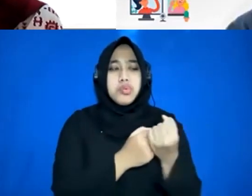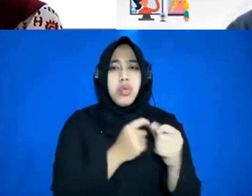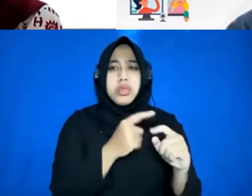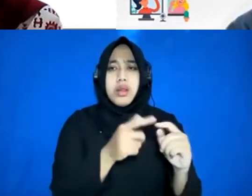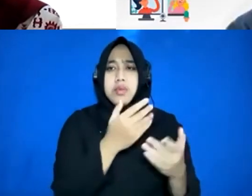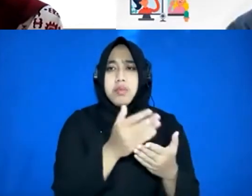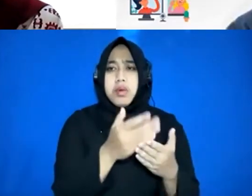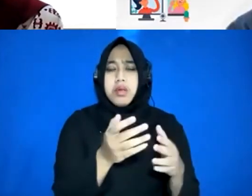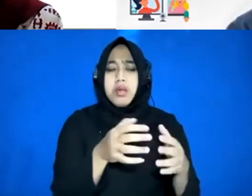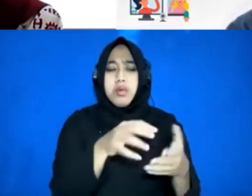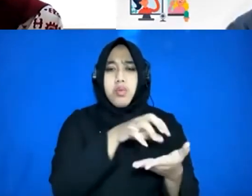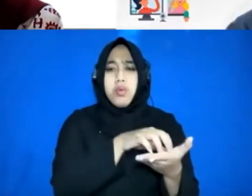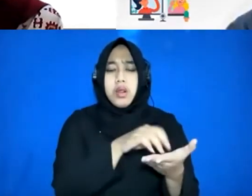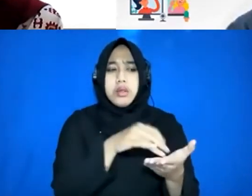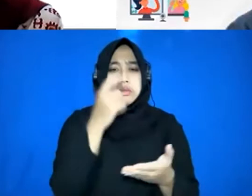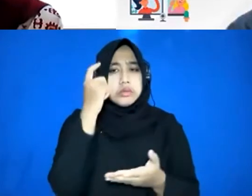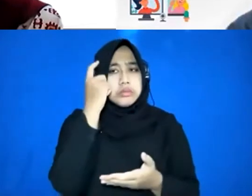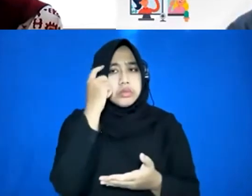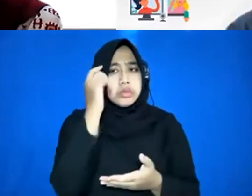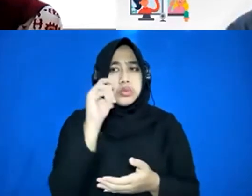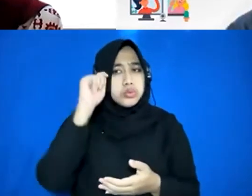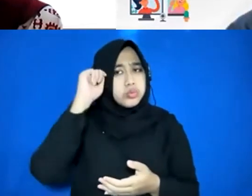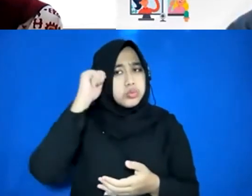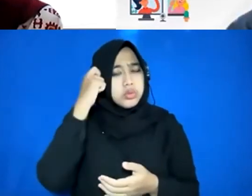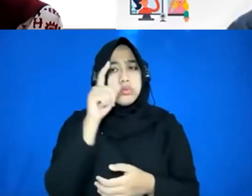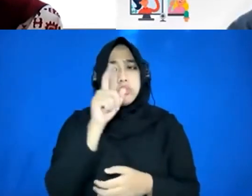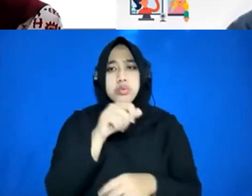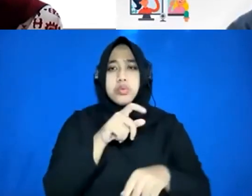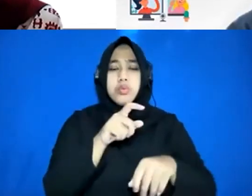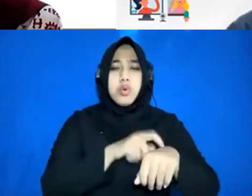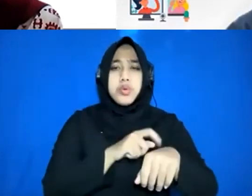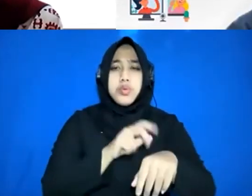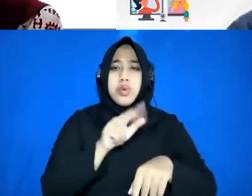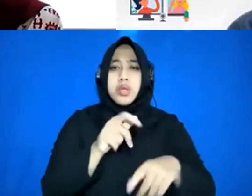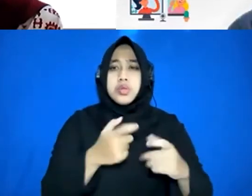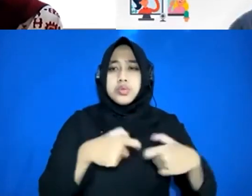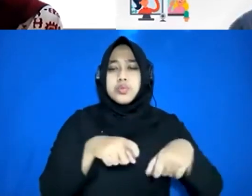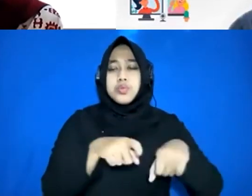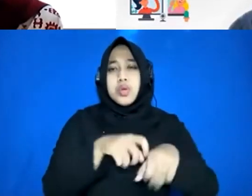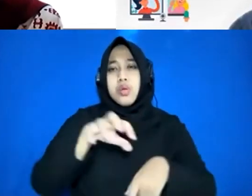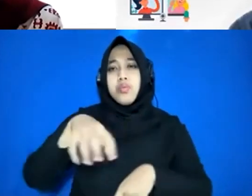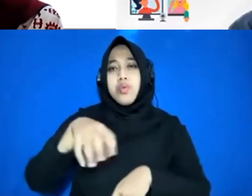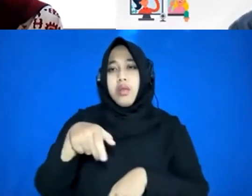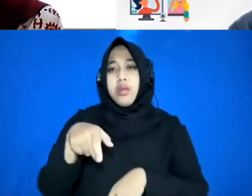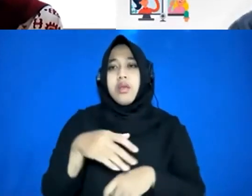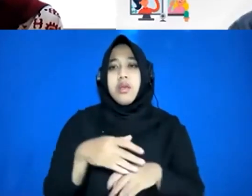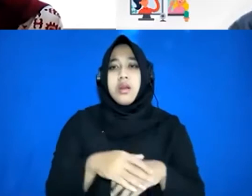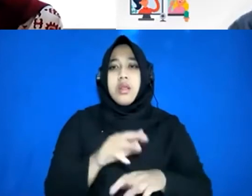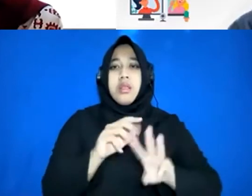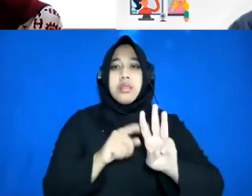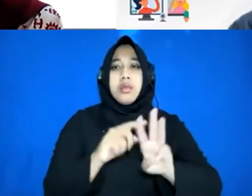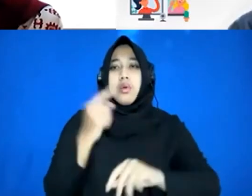pembagian wilayah, berarti akan susah, sehingga per waktunya disesuaikan dengan wilayahnya. Hari ini wilayah ini, nanti 3 bulan